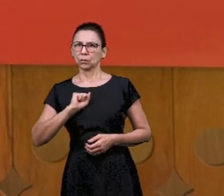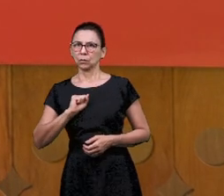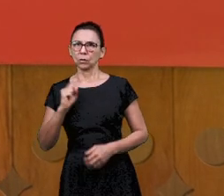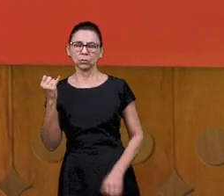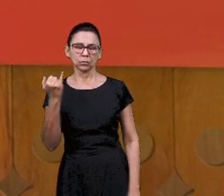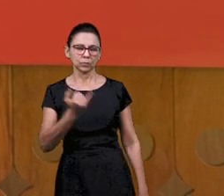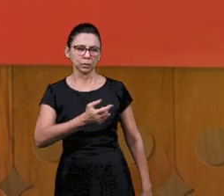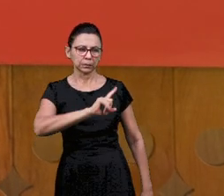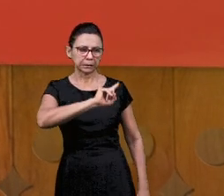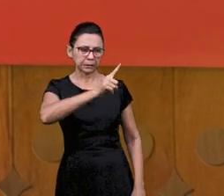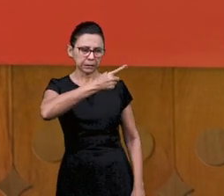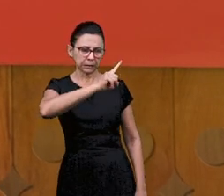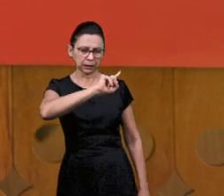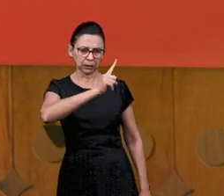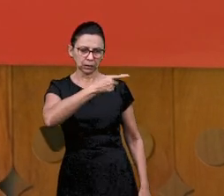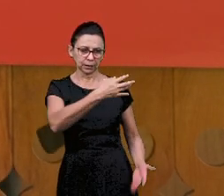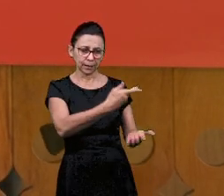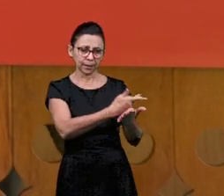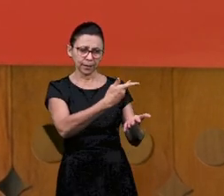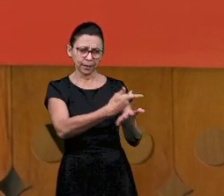a dit, Dieu ne veut pas cela.